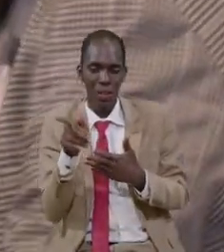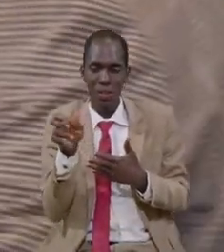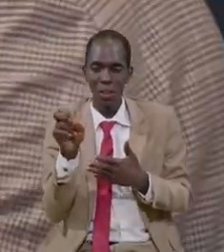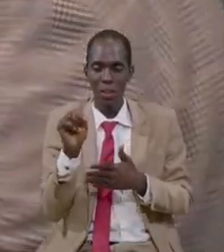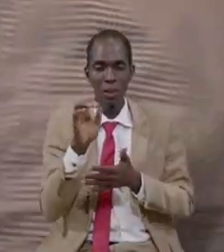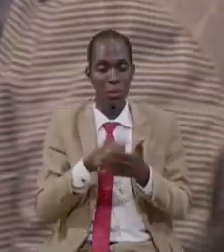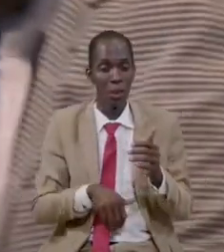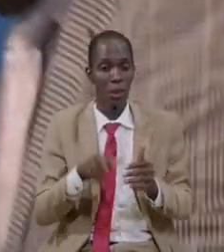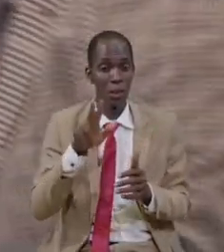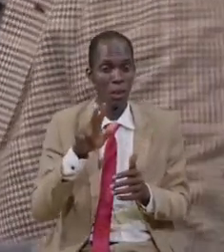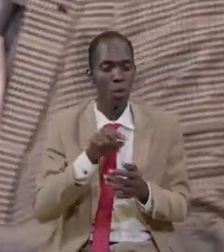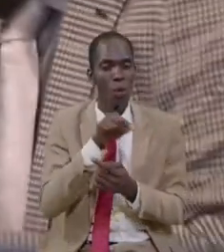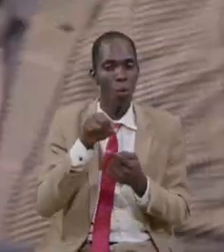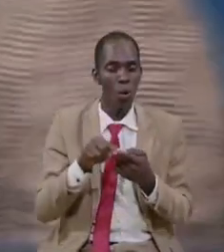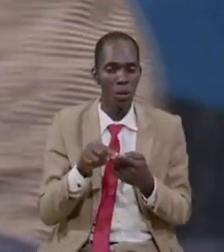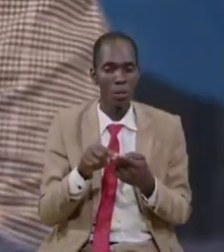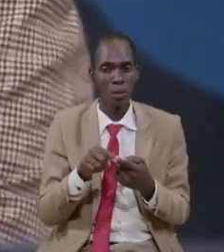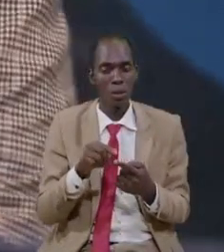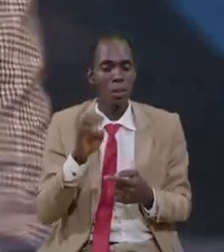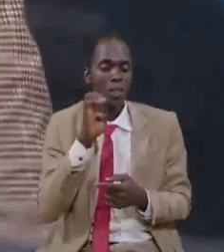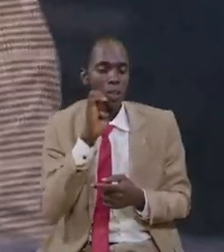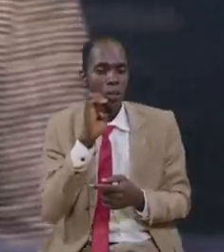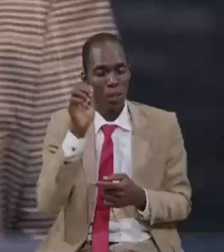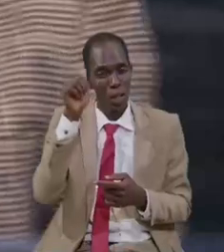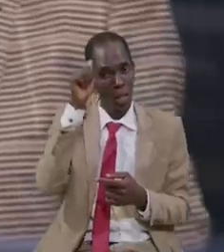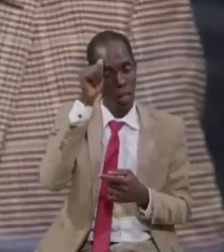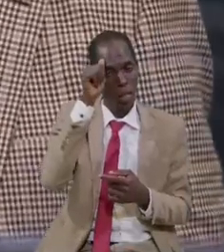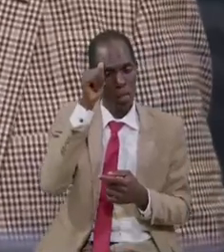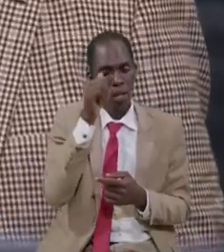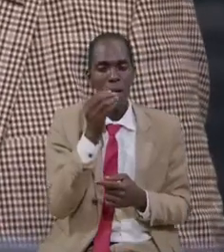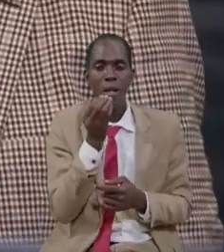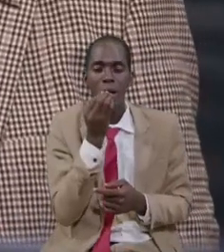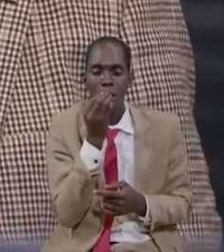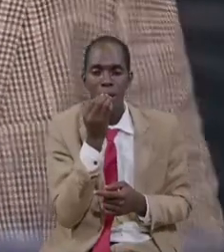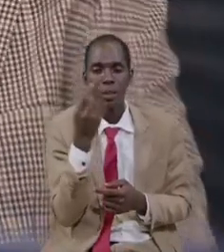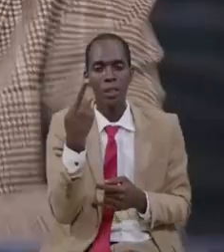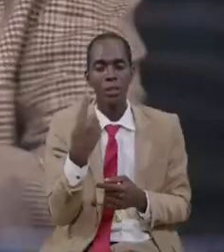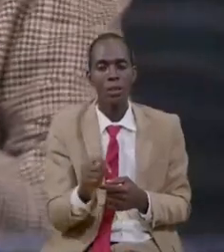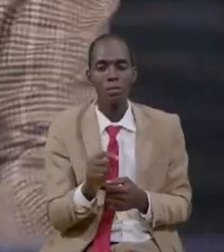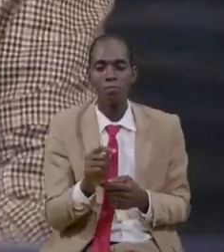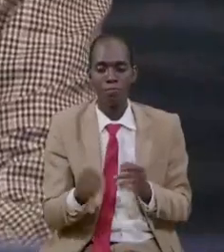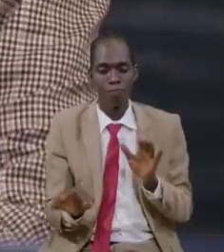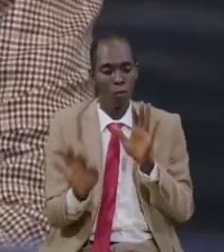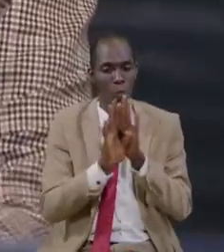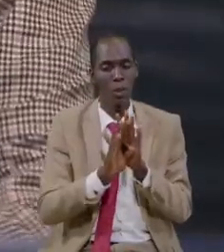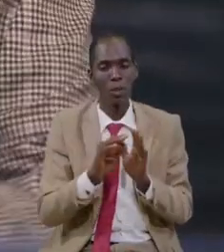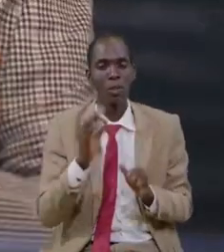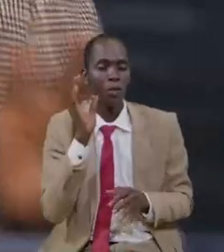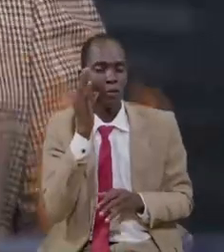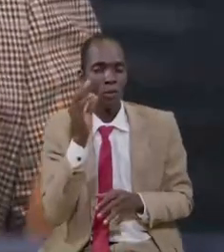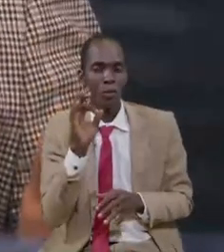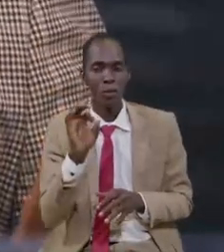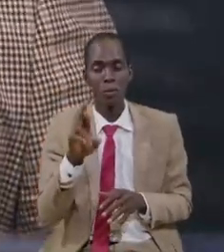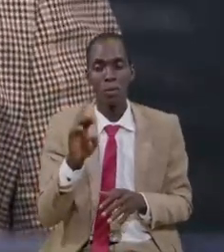quand Ève et Adam ont mangé le fruit interdit. Et ils ont